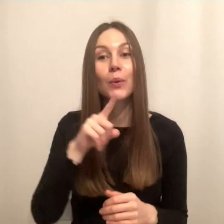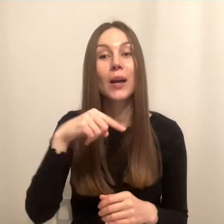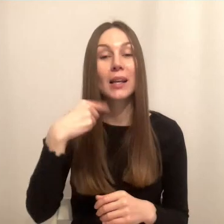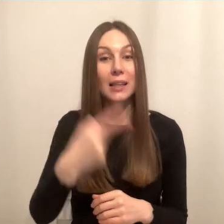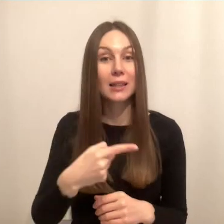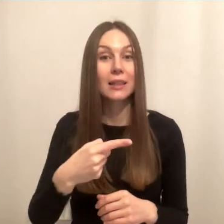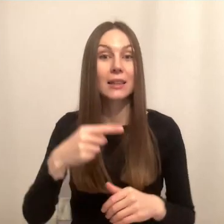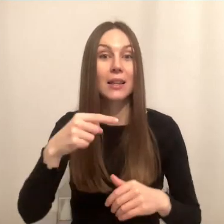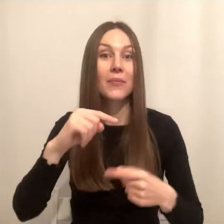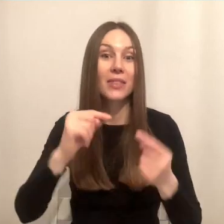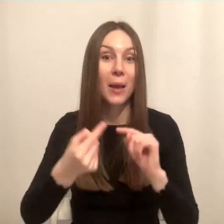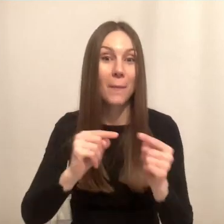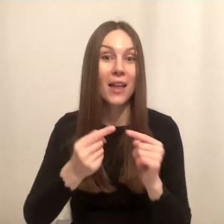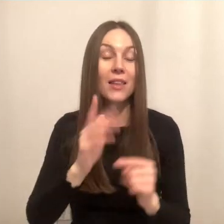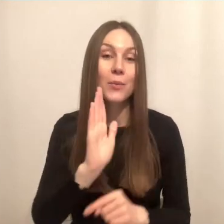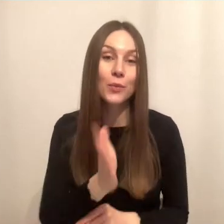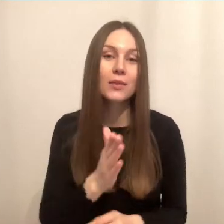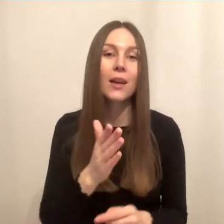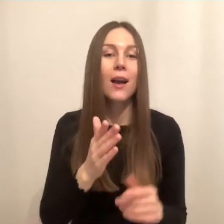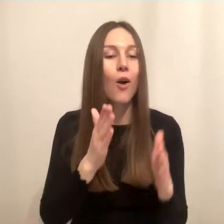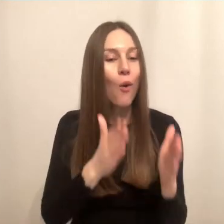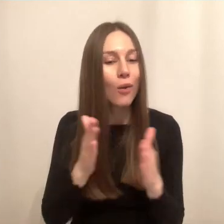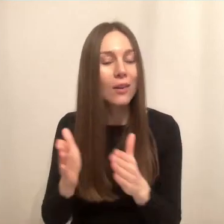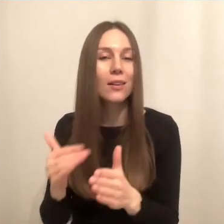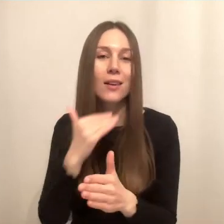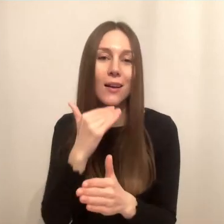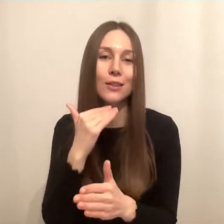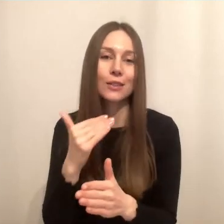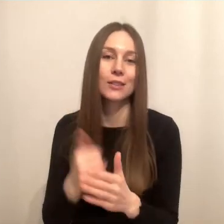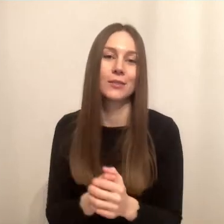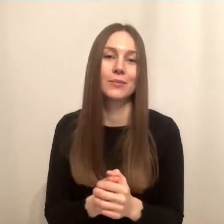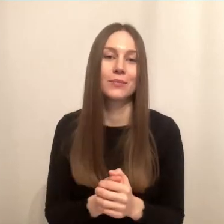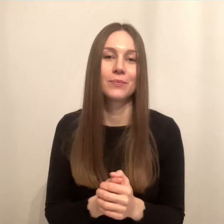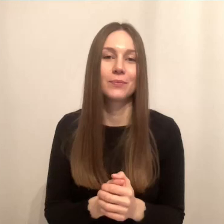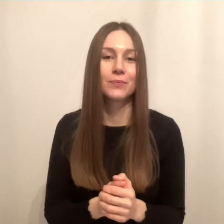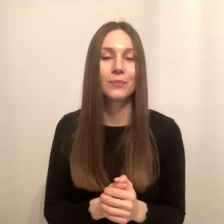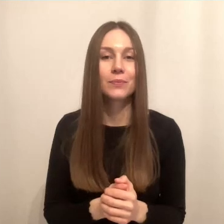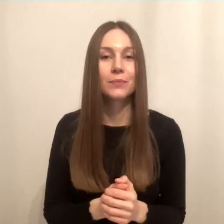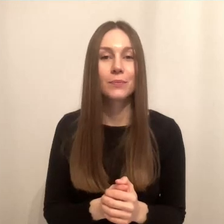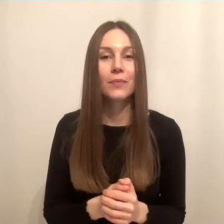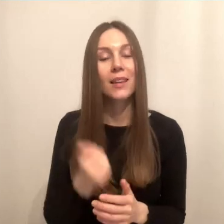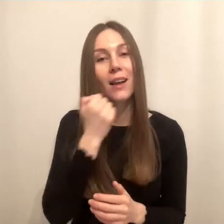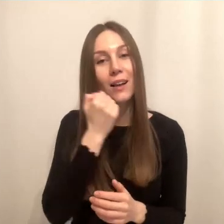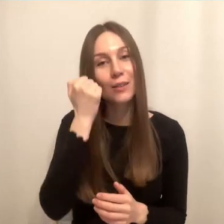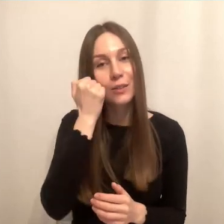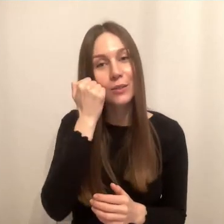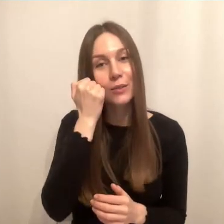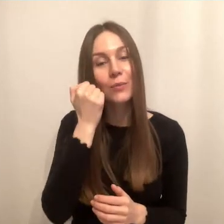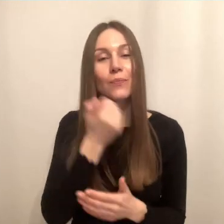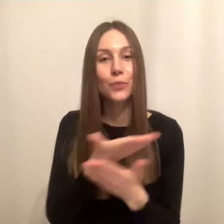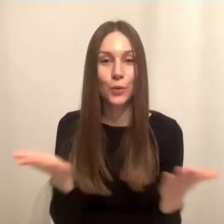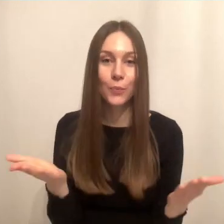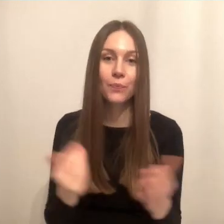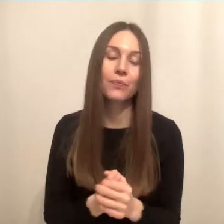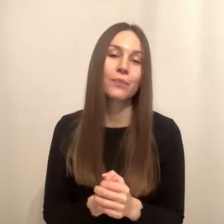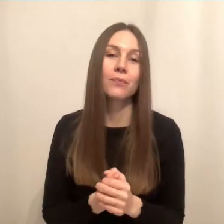debatų raundą, kad konkretumo būtų daugiau. Konkretumo būtų daugiau. Bet ačiū, noriu padėkoti jums, noriu